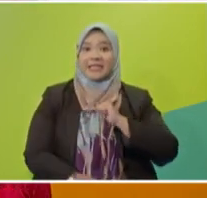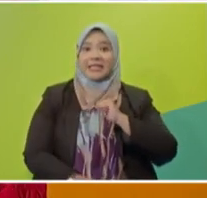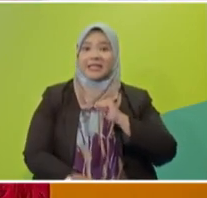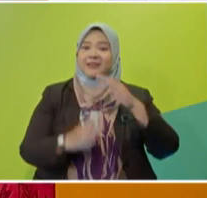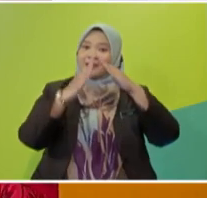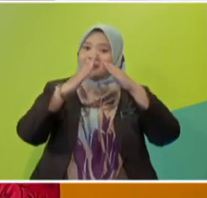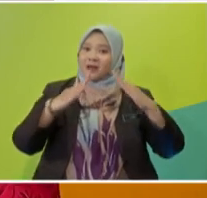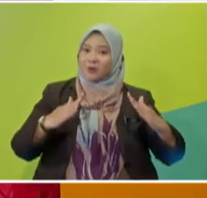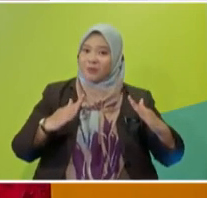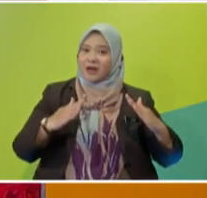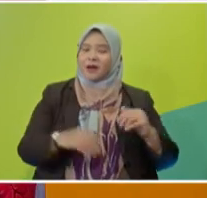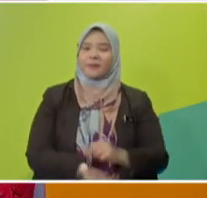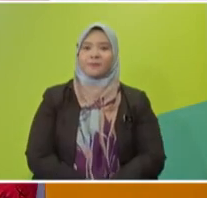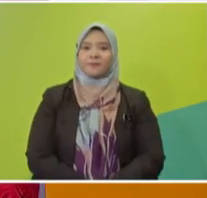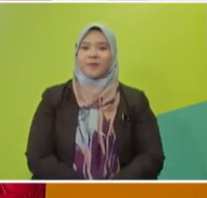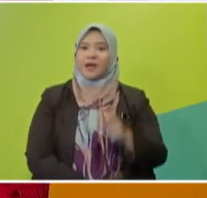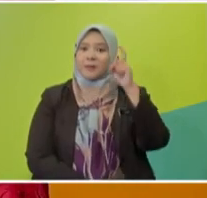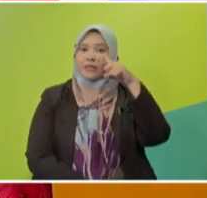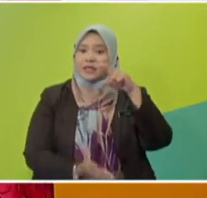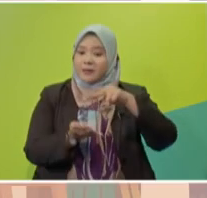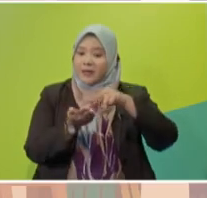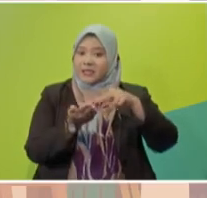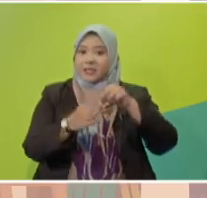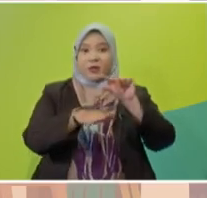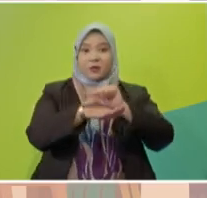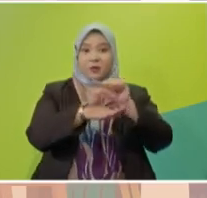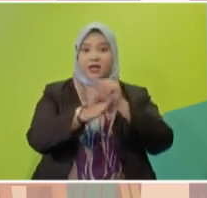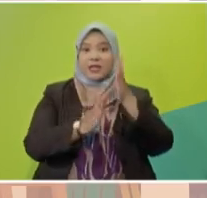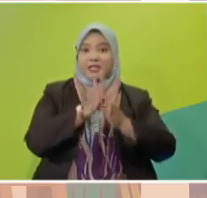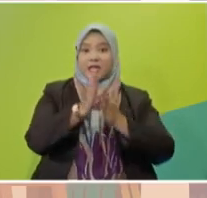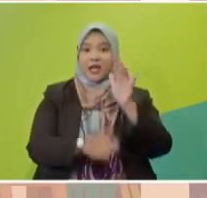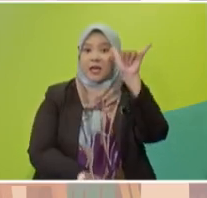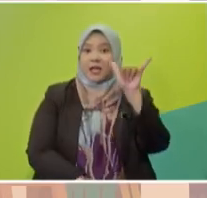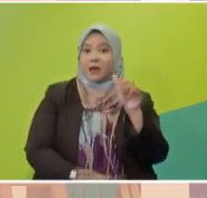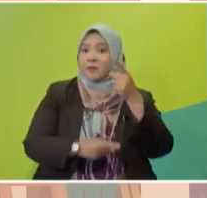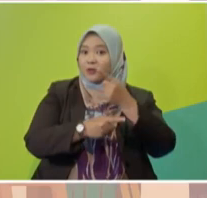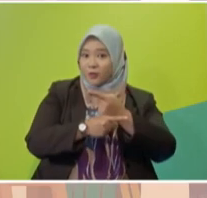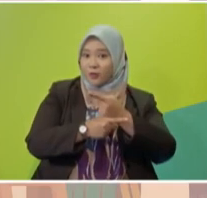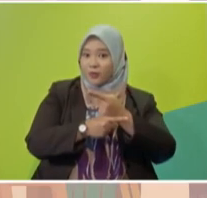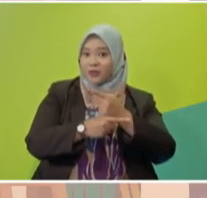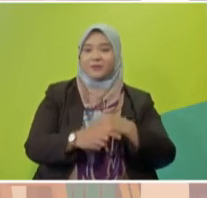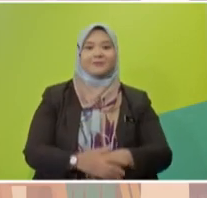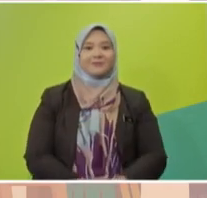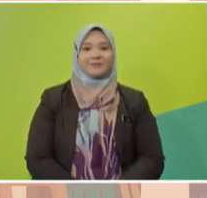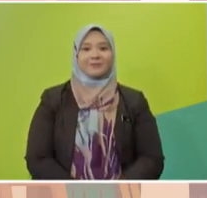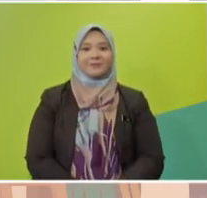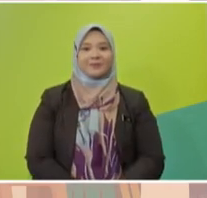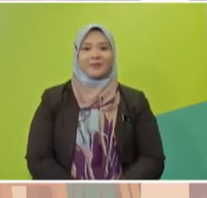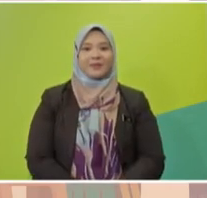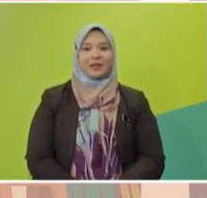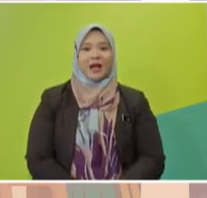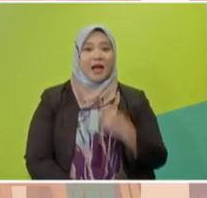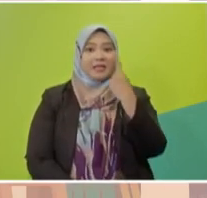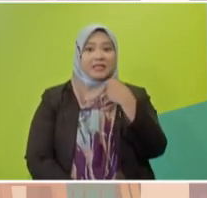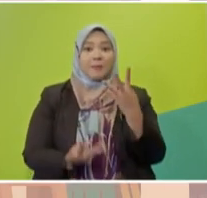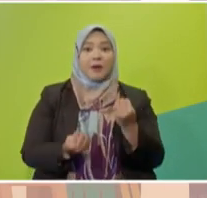yang sesuai. Silakan. Baik. Siapa nak mula dulu? Angkat tangan. Okay. Semua angkat.